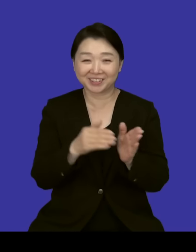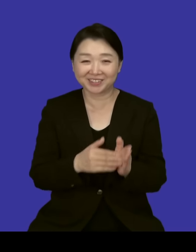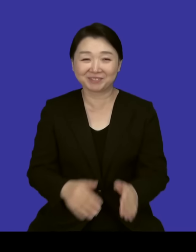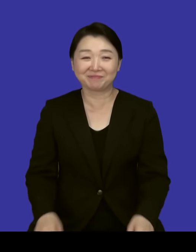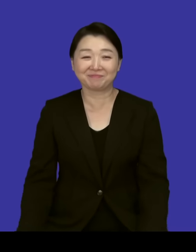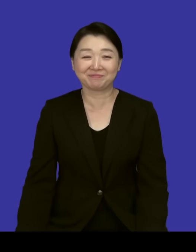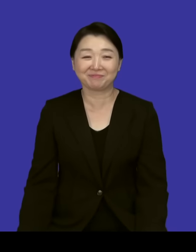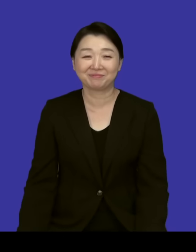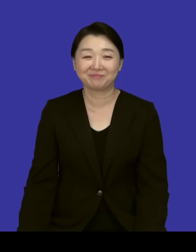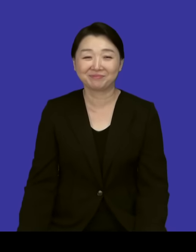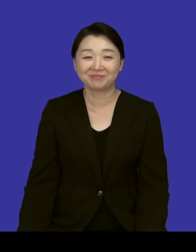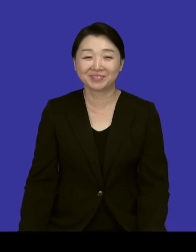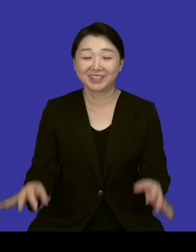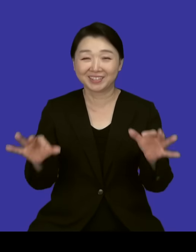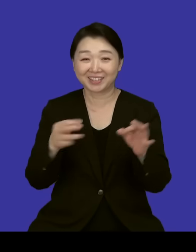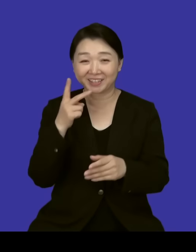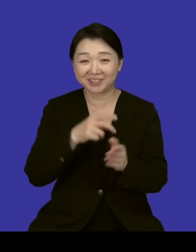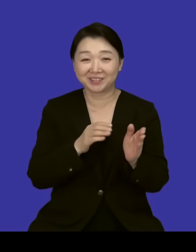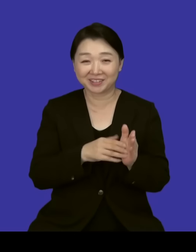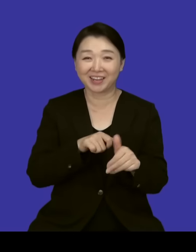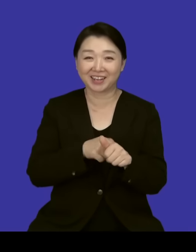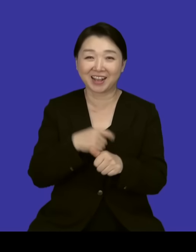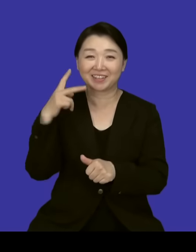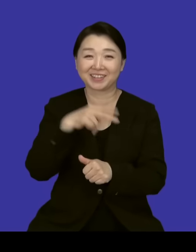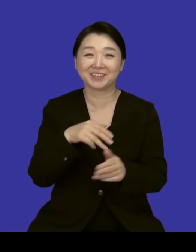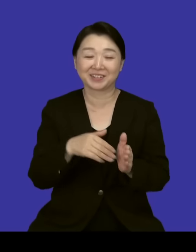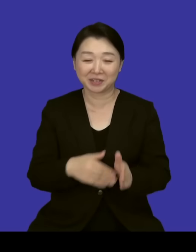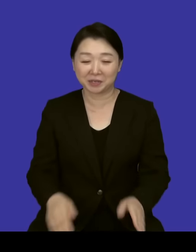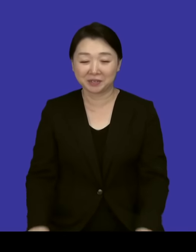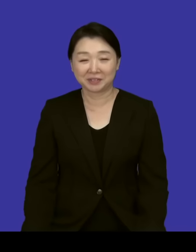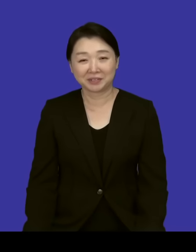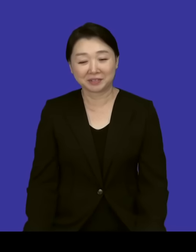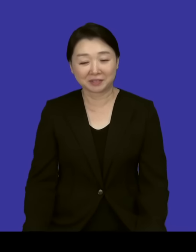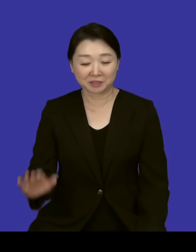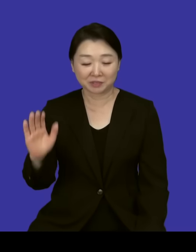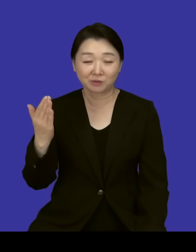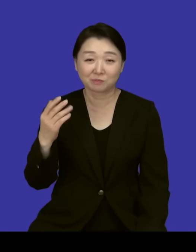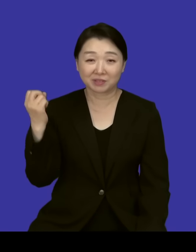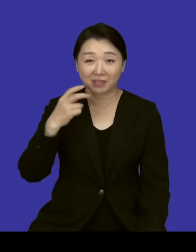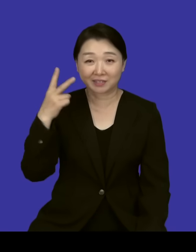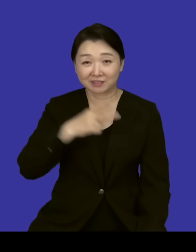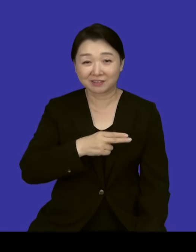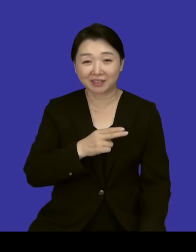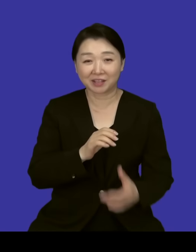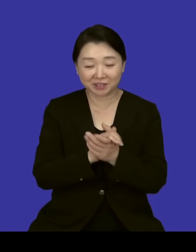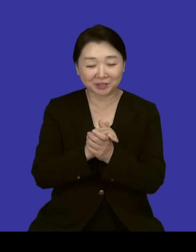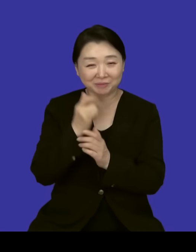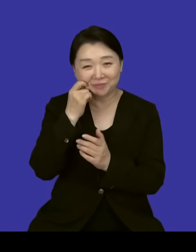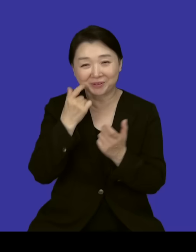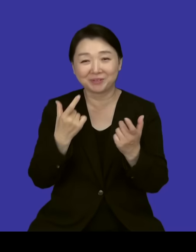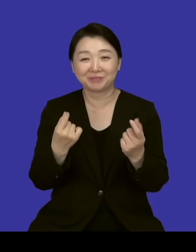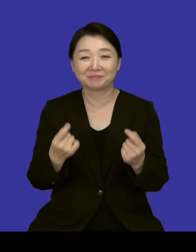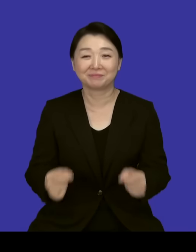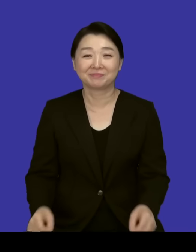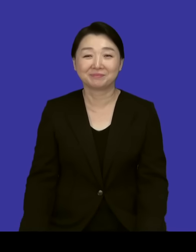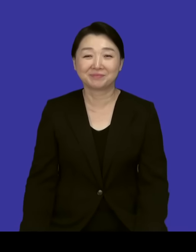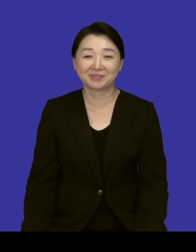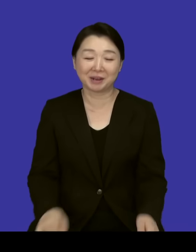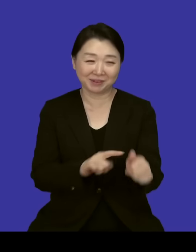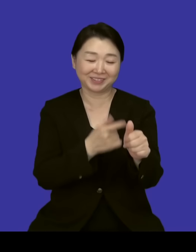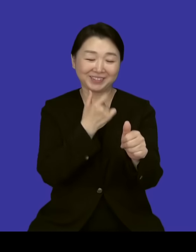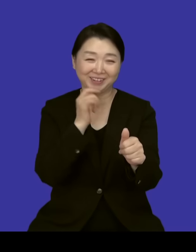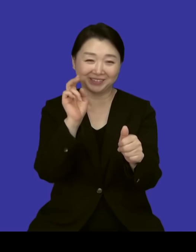잠시만 근데 6개월. 예, 잠시 끊으셨는데 강제로 강제 금연 되셨. 차마 최근에 다시 끊게 해달라고 기도를 못 아, 하겠다고. 안 돼요. 그건 본인도 싫어하실